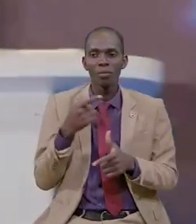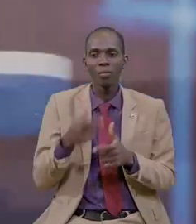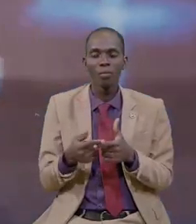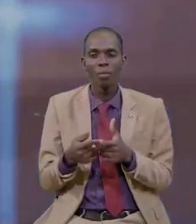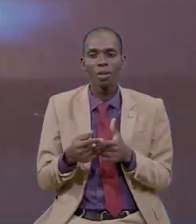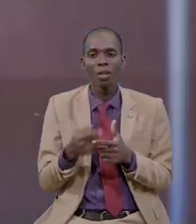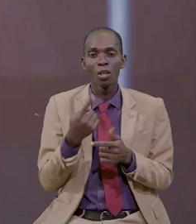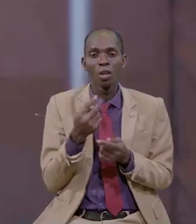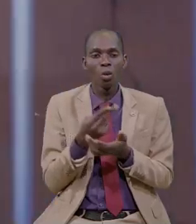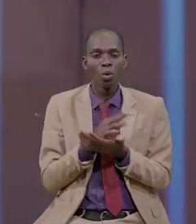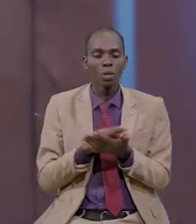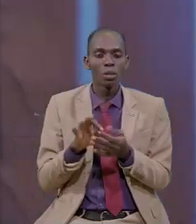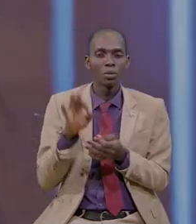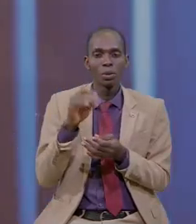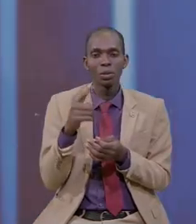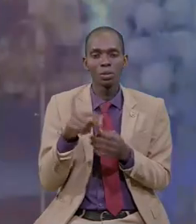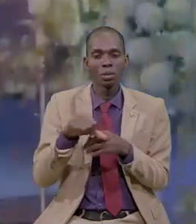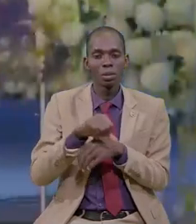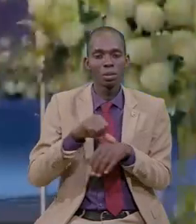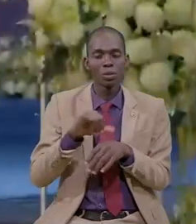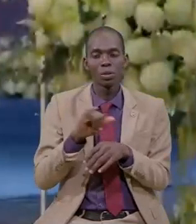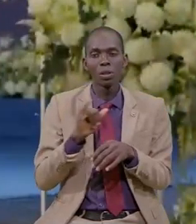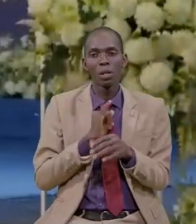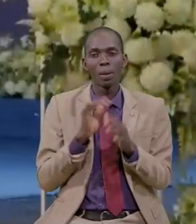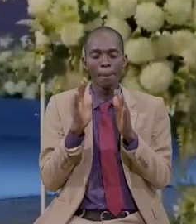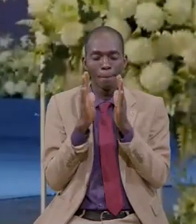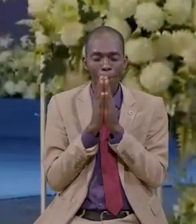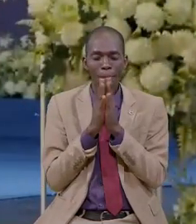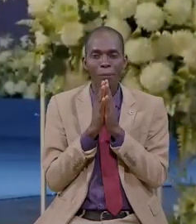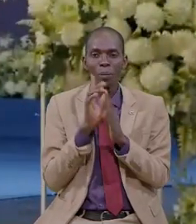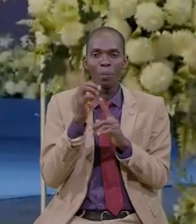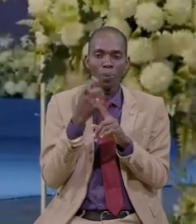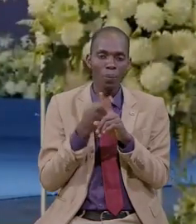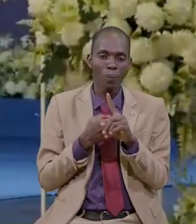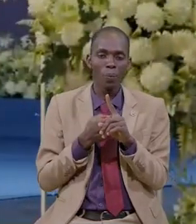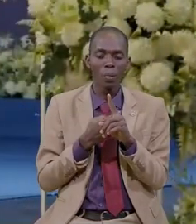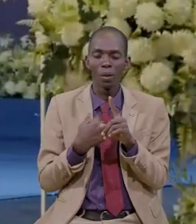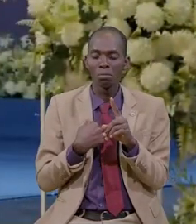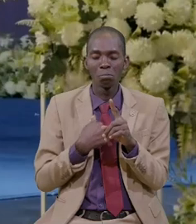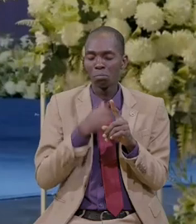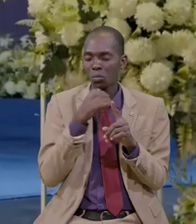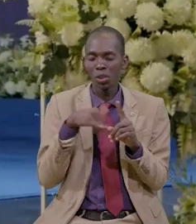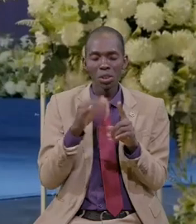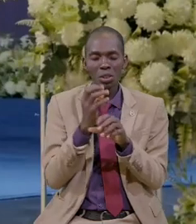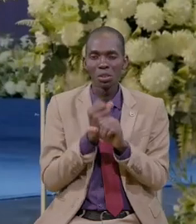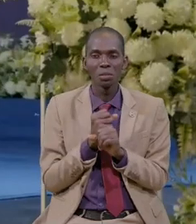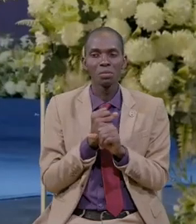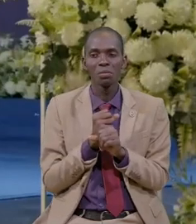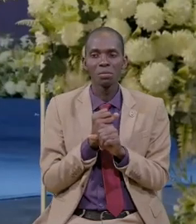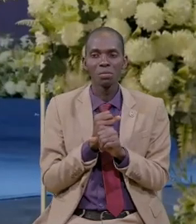Alors, le Saint-Esprit, l'onction, j'ai prié un mois, je n'ai pas reçu.